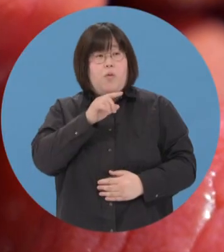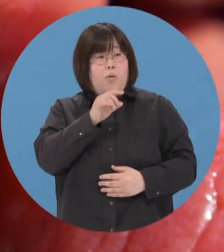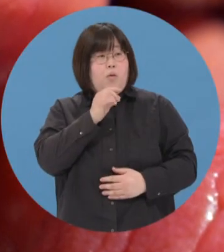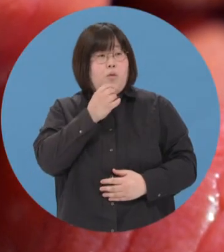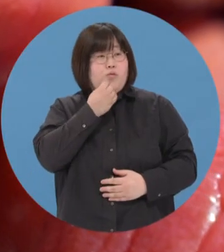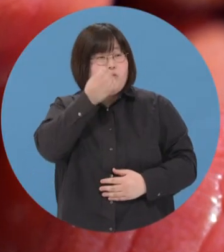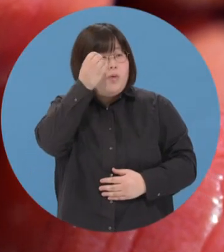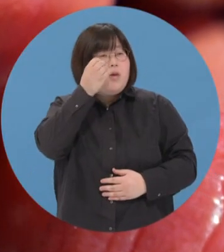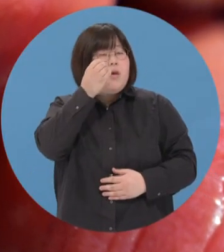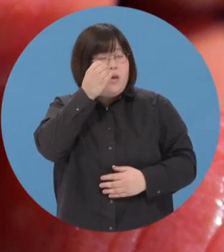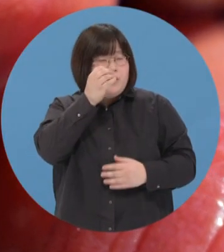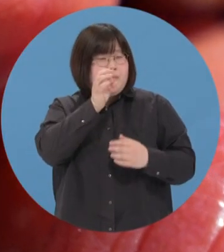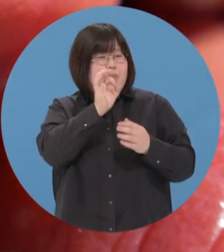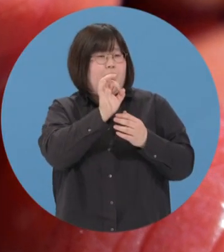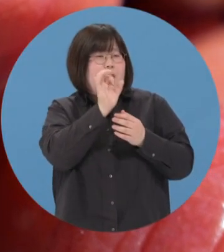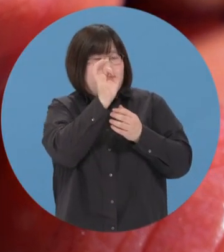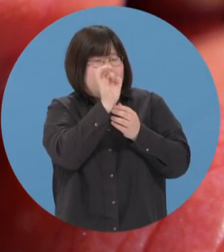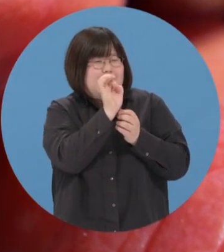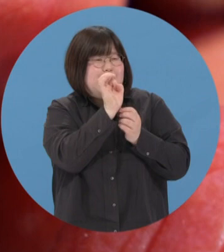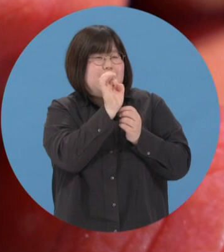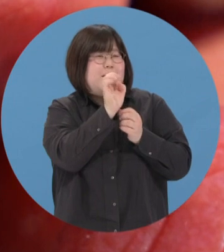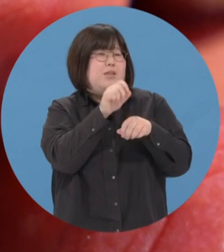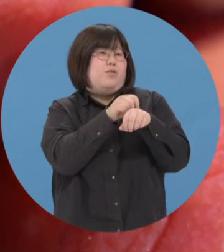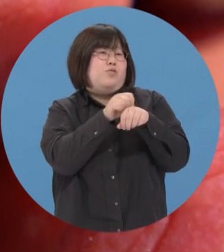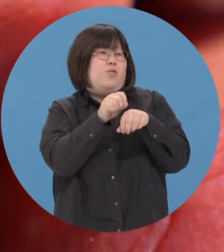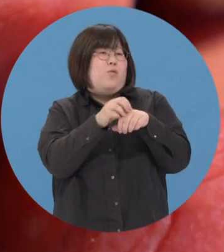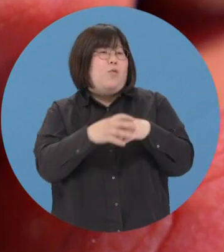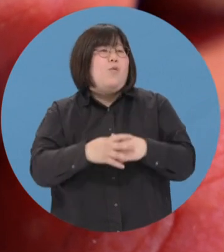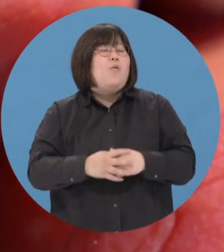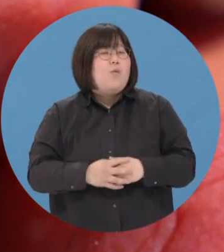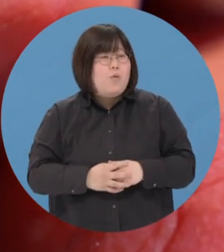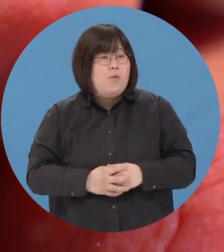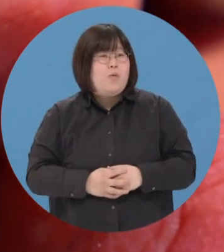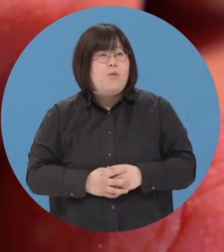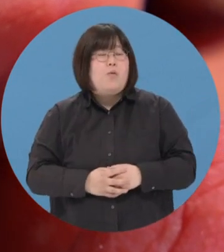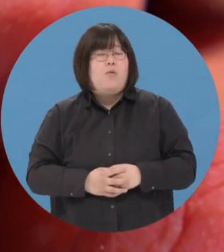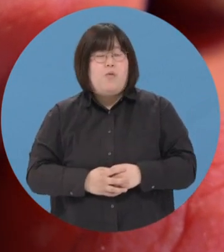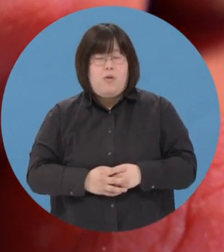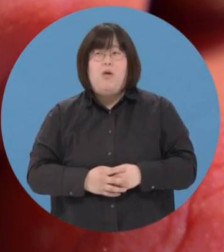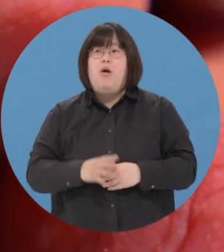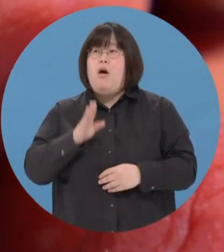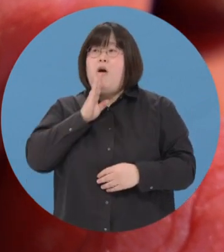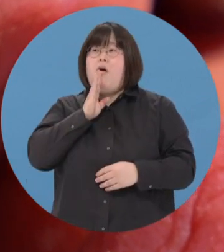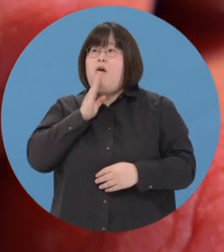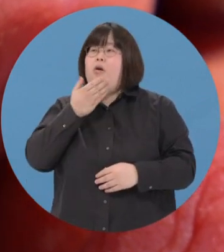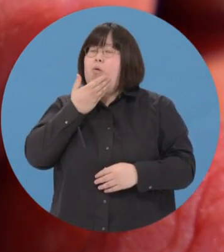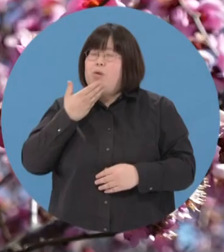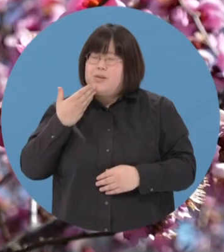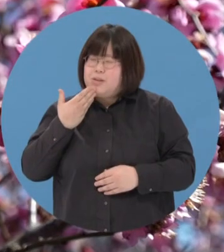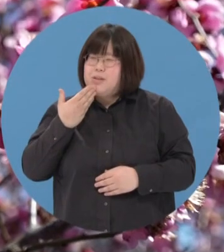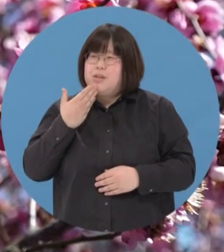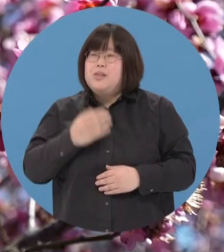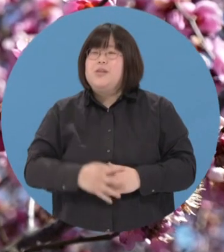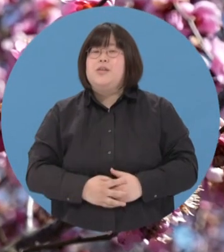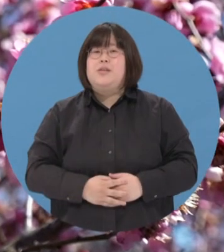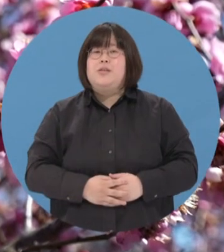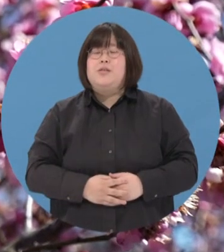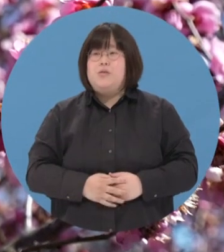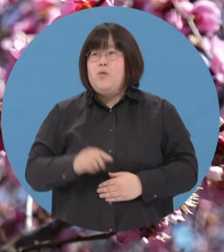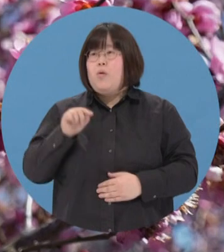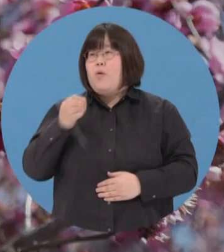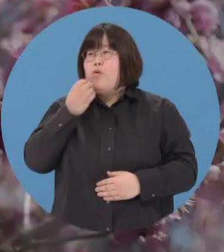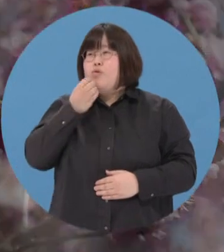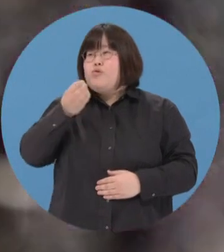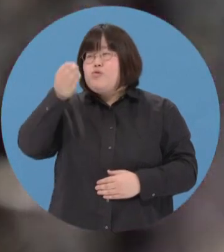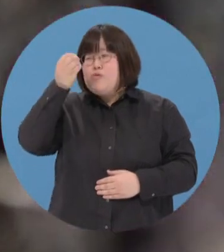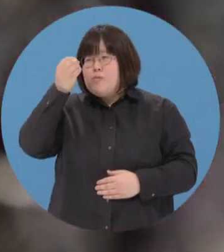肉厚で種が小さいのが特徴です。 はい、確かに肉厚ですね。おいしい。この梅の良さ